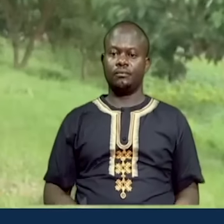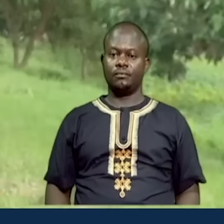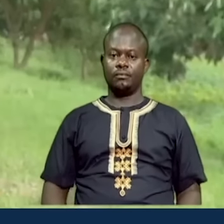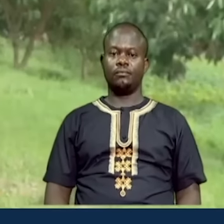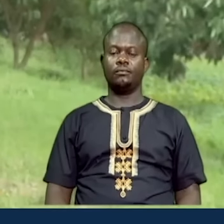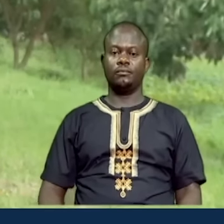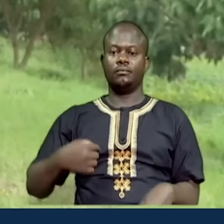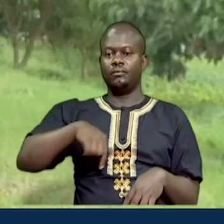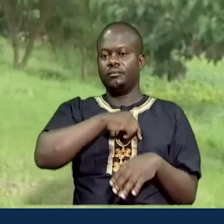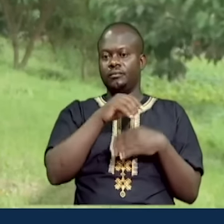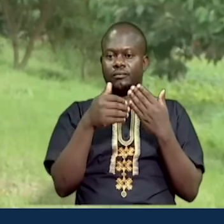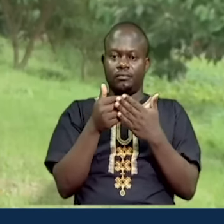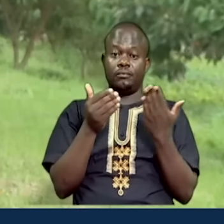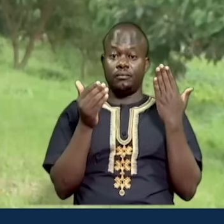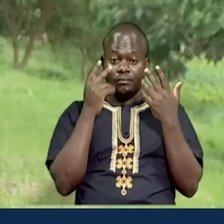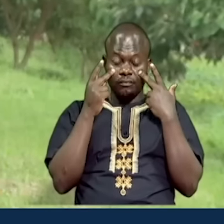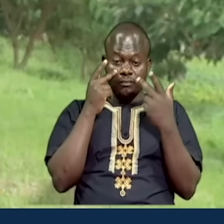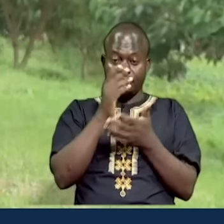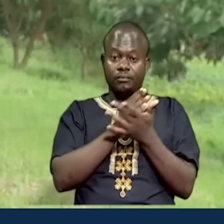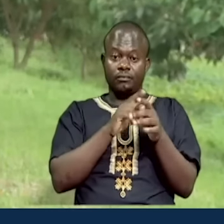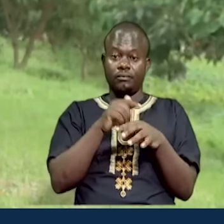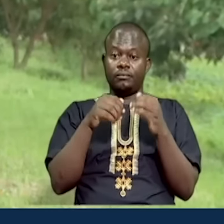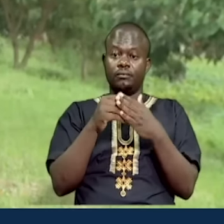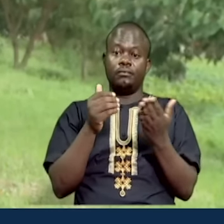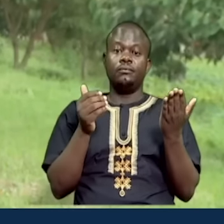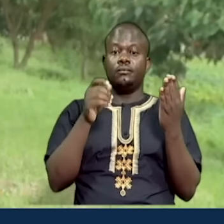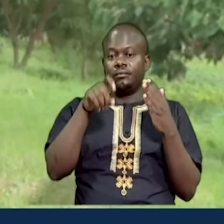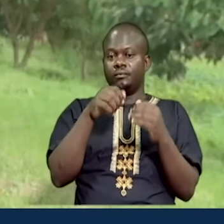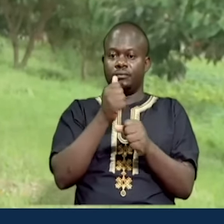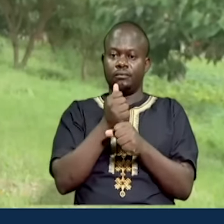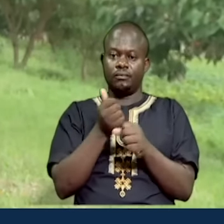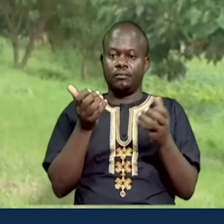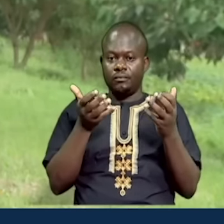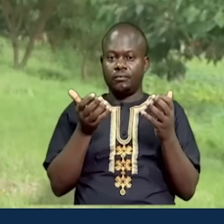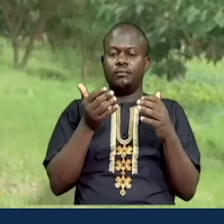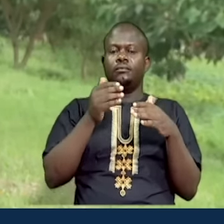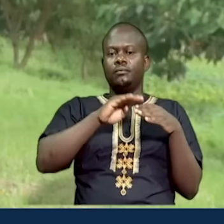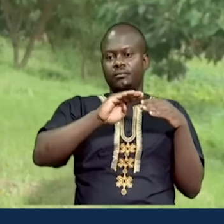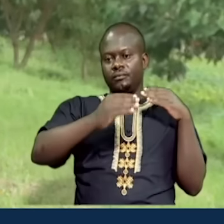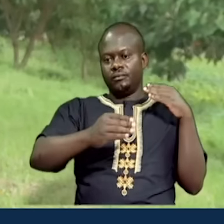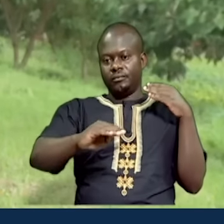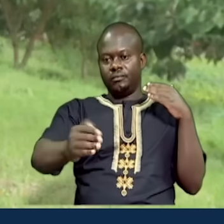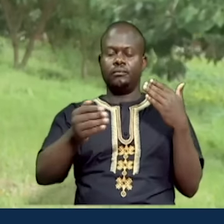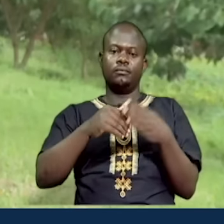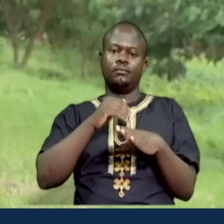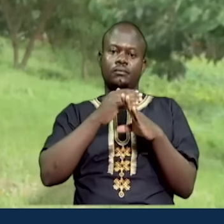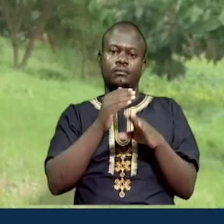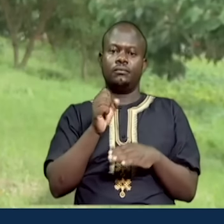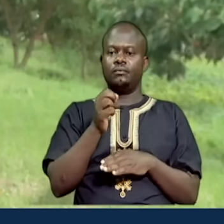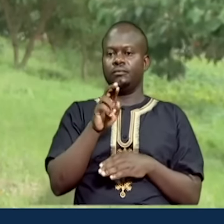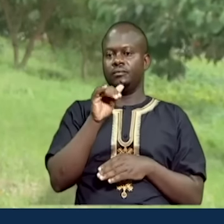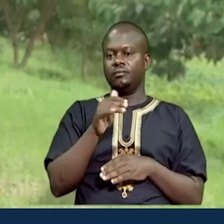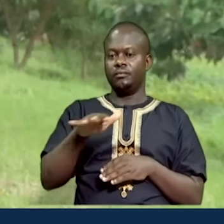yambuye ubusa, ugasanga rimwe na rimwe ntabwo hagiye haterwa ibiti. Ikiba kigomba gukorwa rero ni ukugenda abantu baca imiringoti bagakora imirwanyasuri kuri iyo